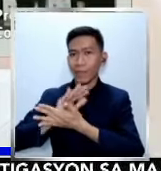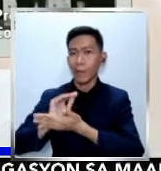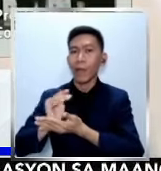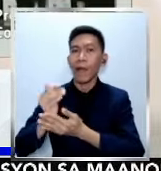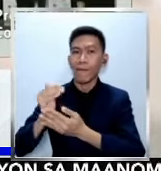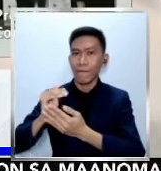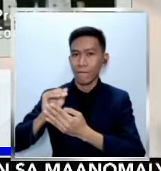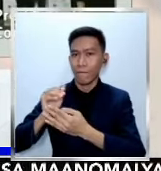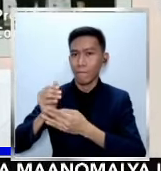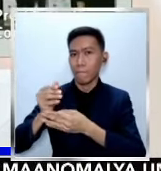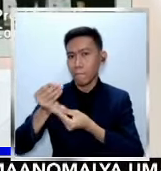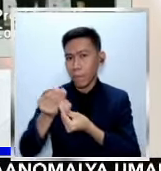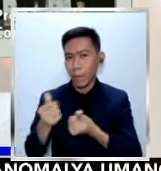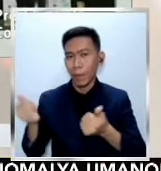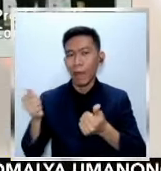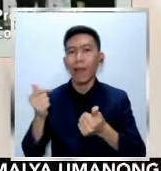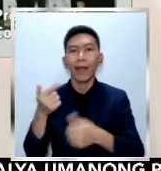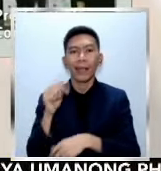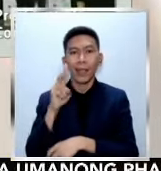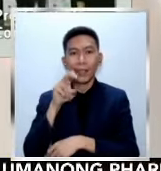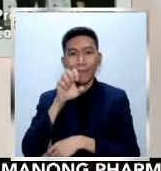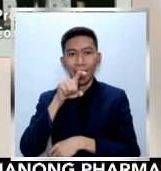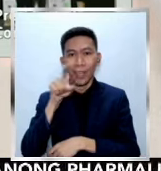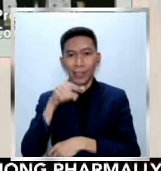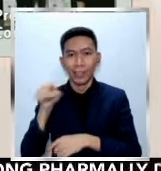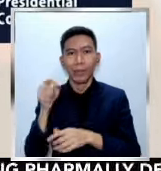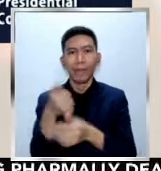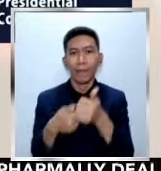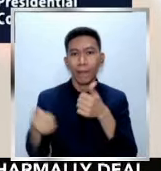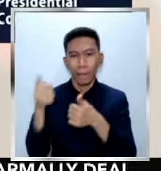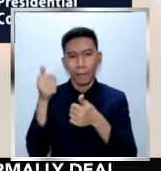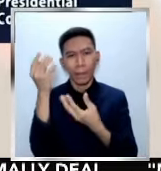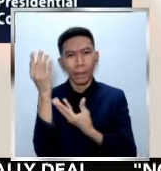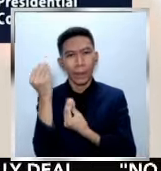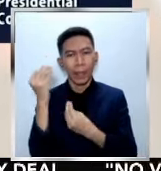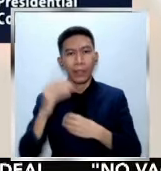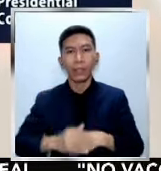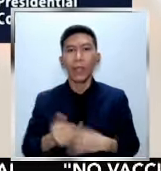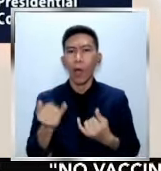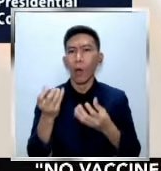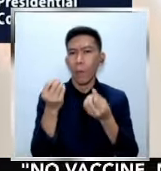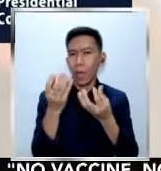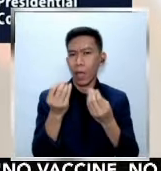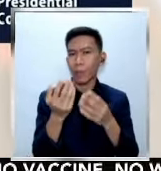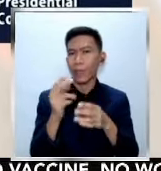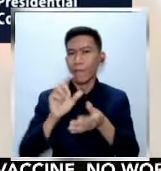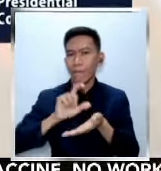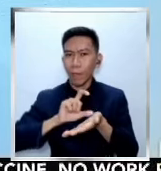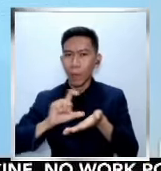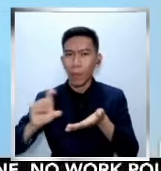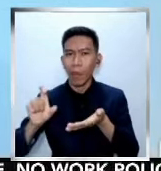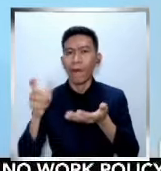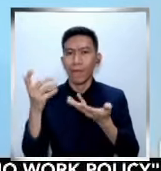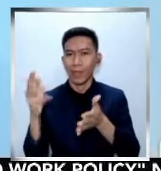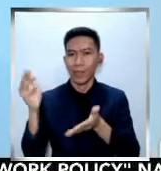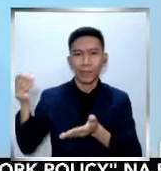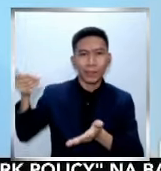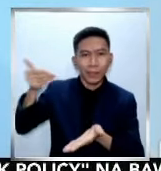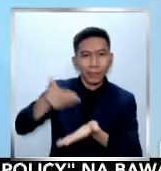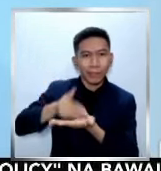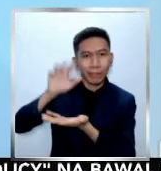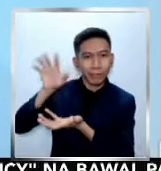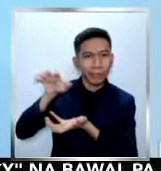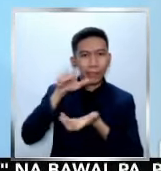Jr. Nasa mahigit 38 million doses na ang supply ng bakuna ngayon sa bansa at may mga paparating pa. Special